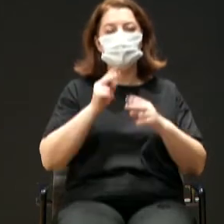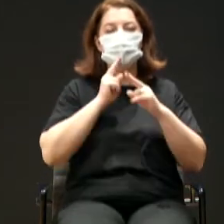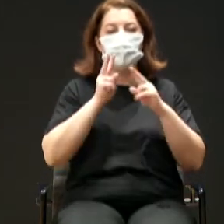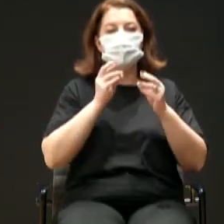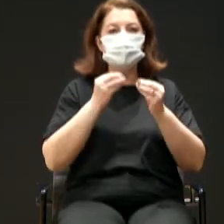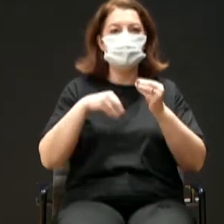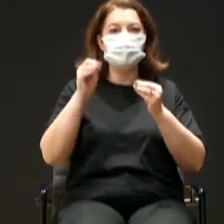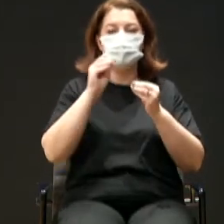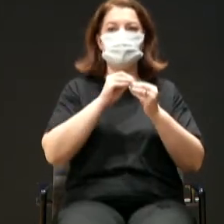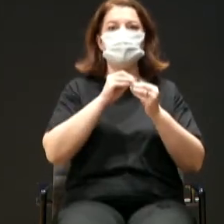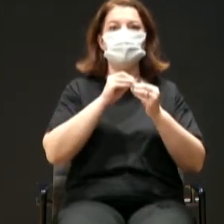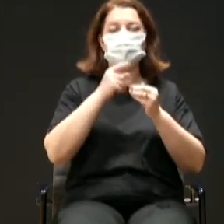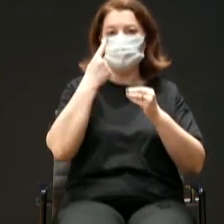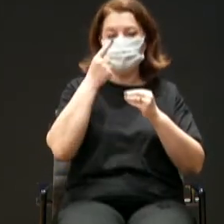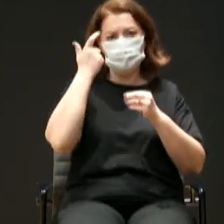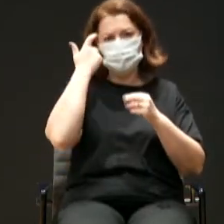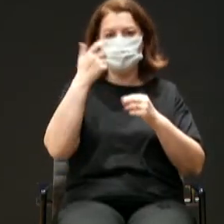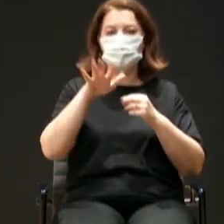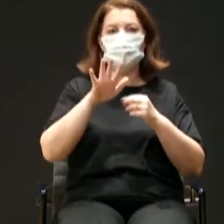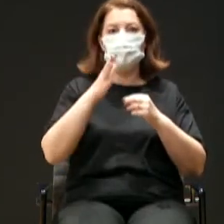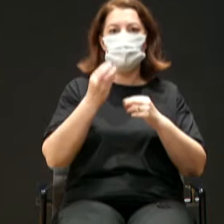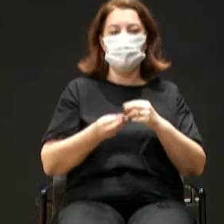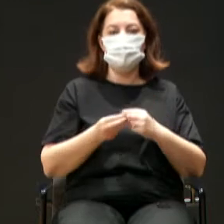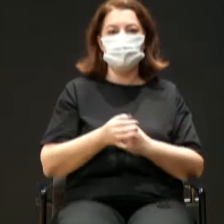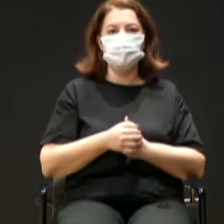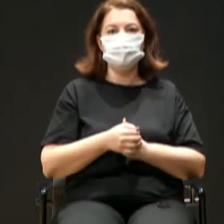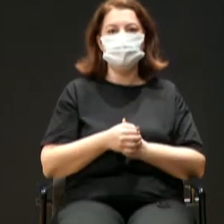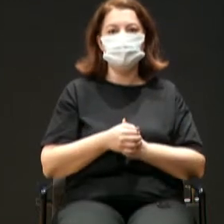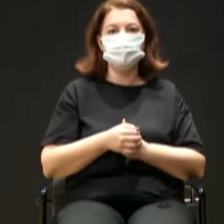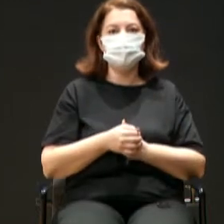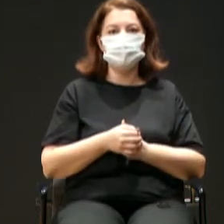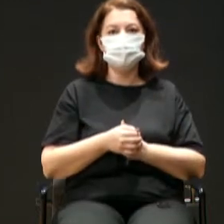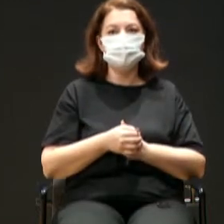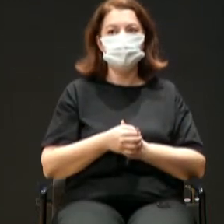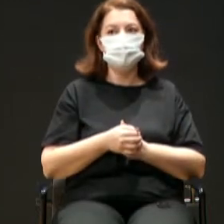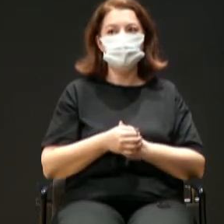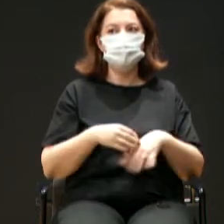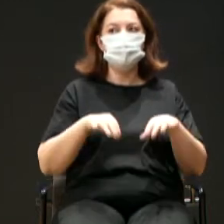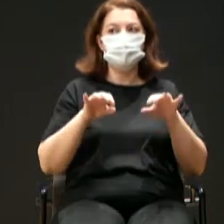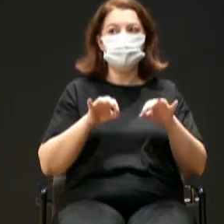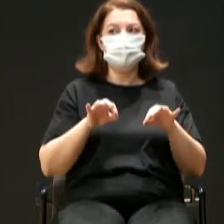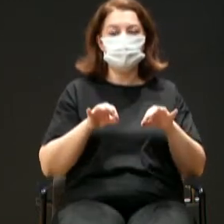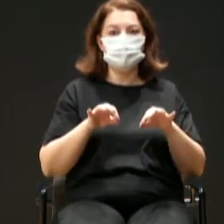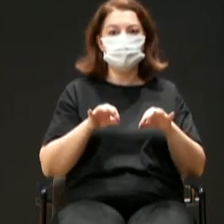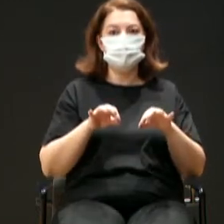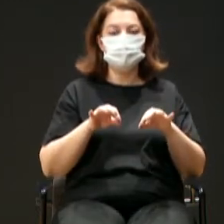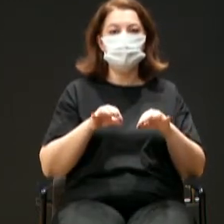elektrik zammıyla karşı karşıya geldik. Şimdi doğalgaza